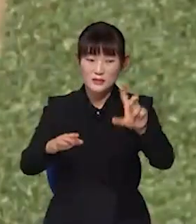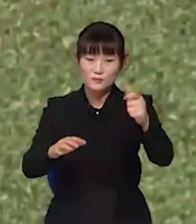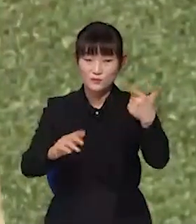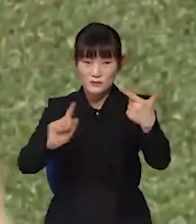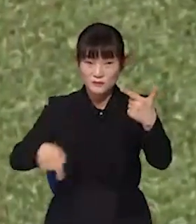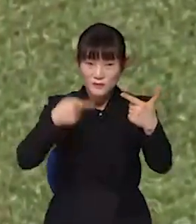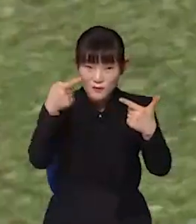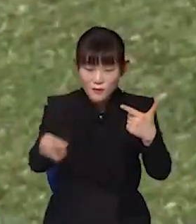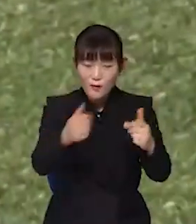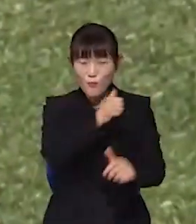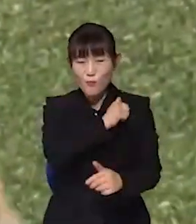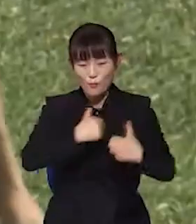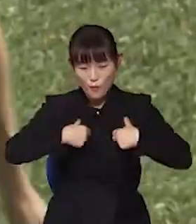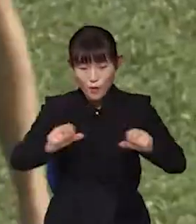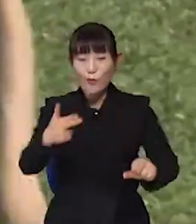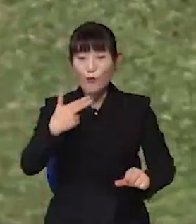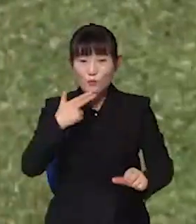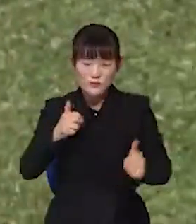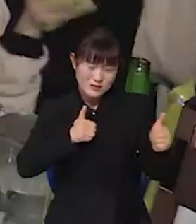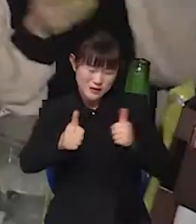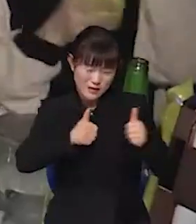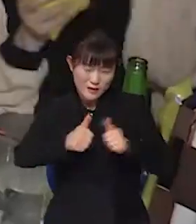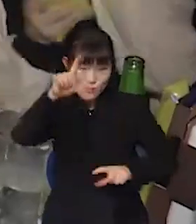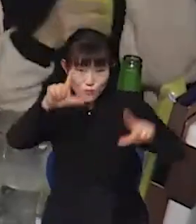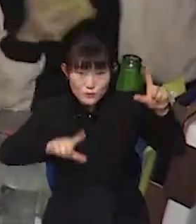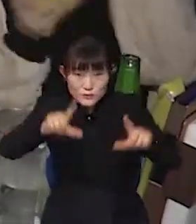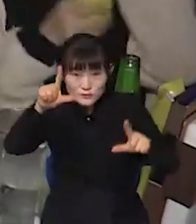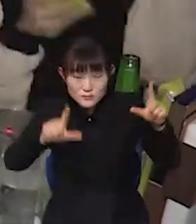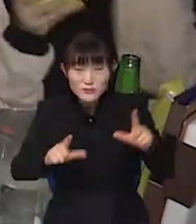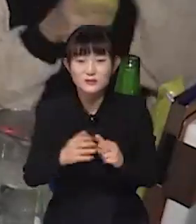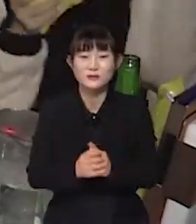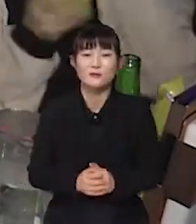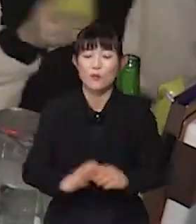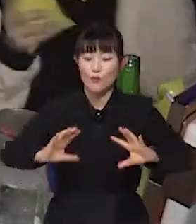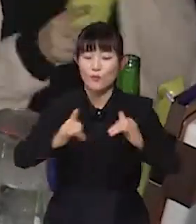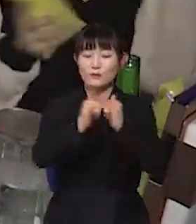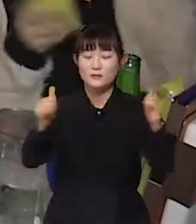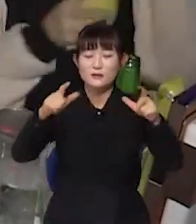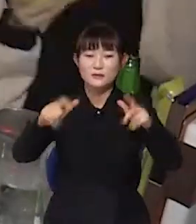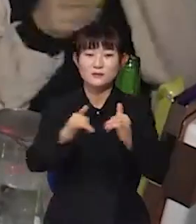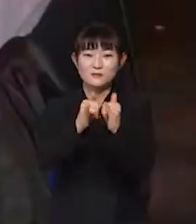진출과 포기하지 않는 투혼은 어느 때보다 뜨거웠던 겨울밤을